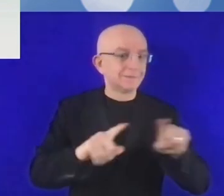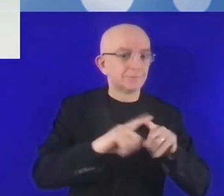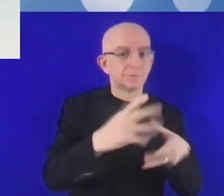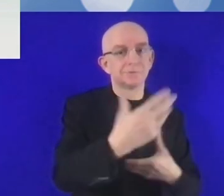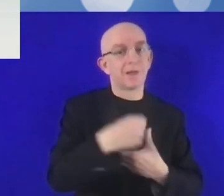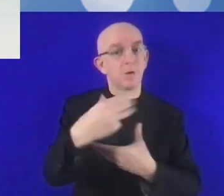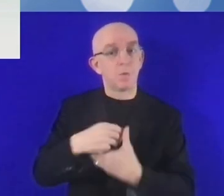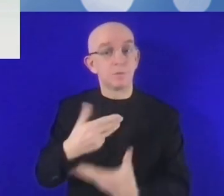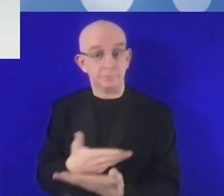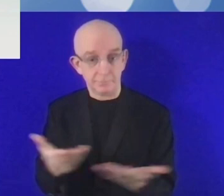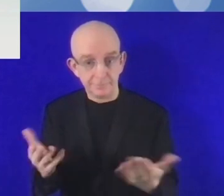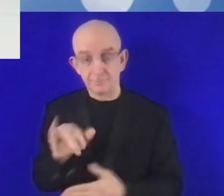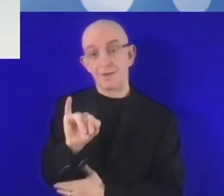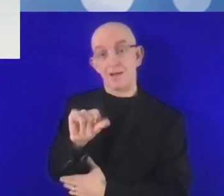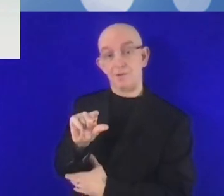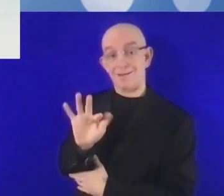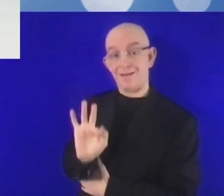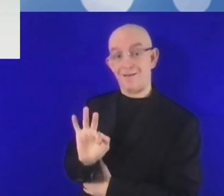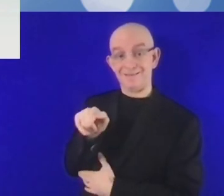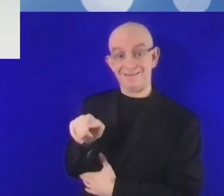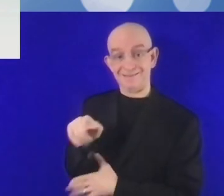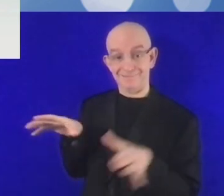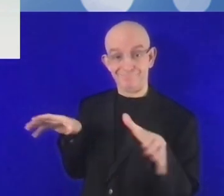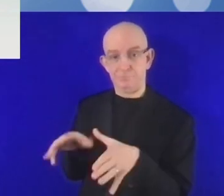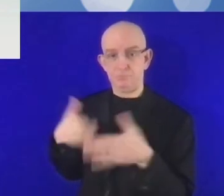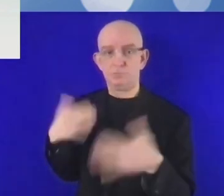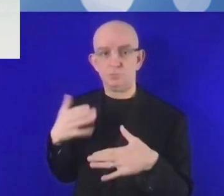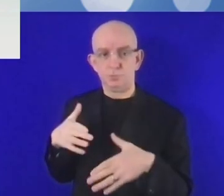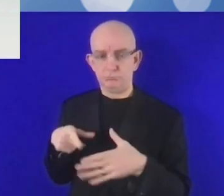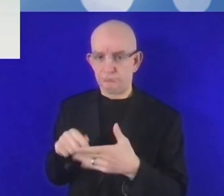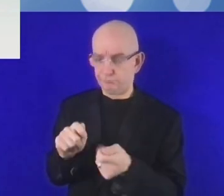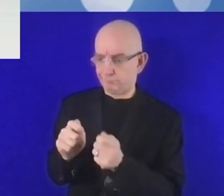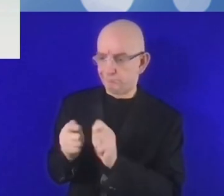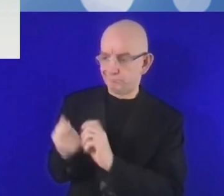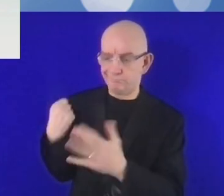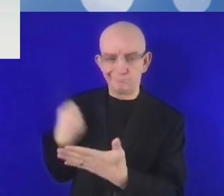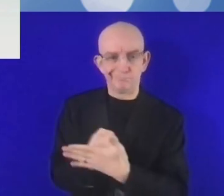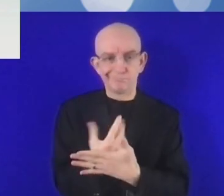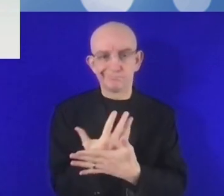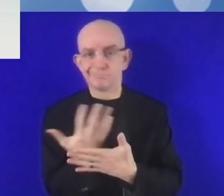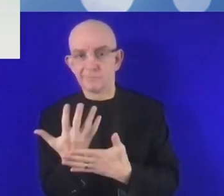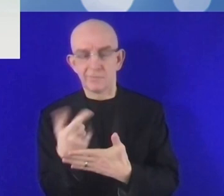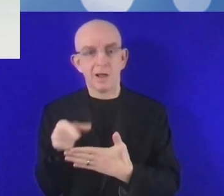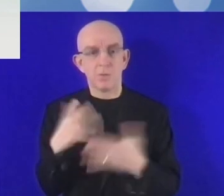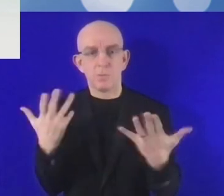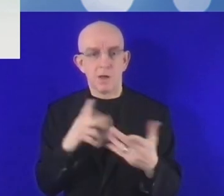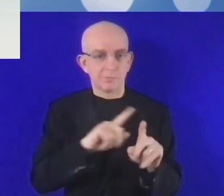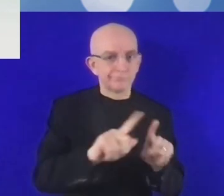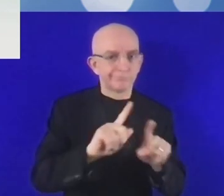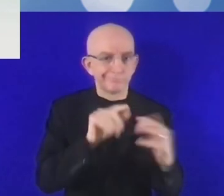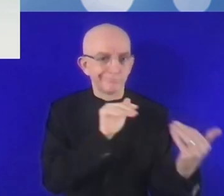свои усилия, гарантируя то, что мы можем пользоваться возможностями работы в онлайновом режиме, что мы